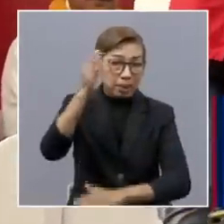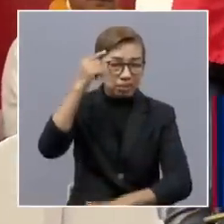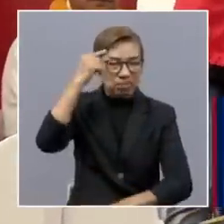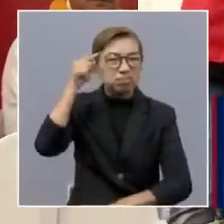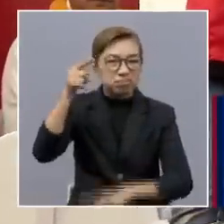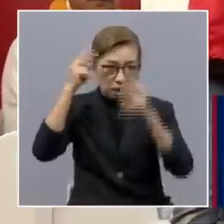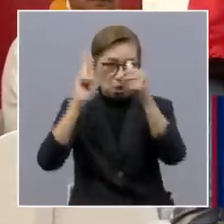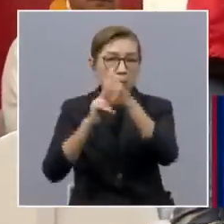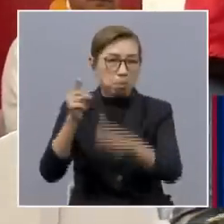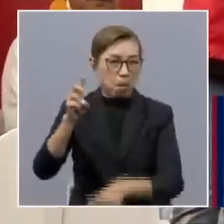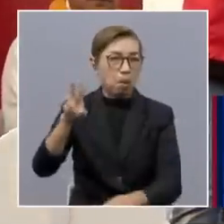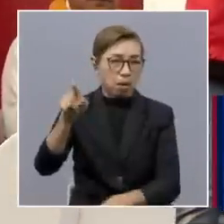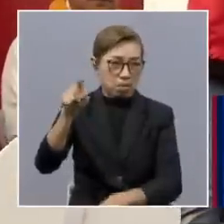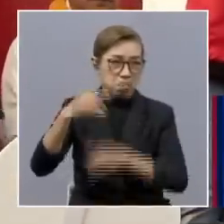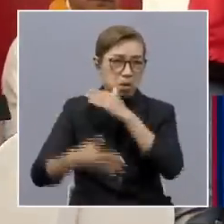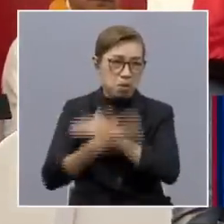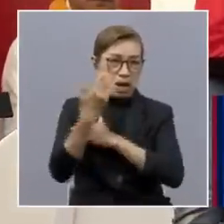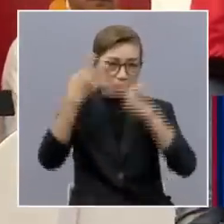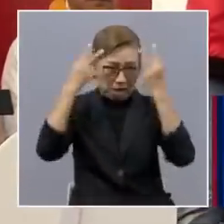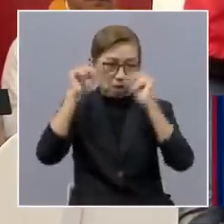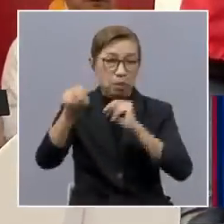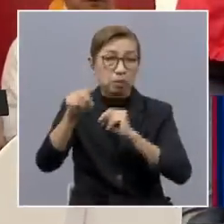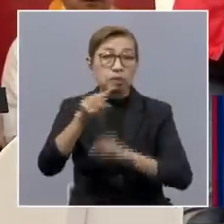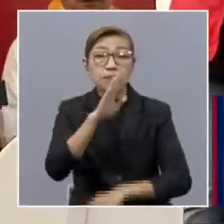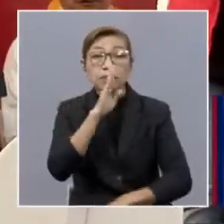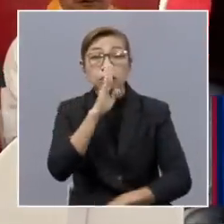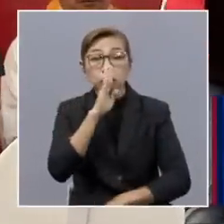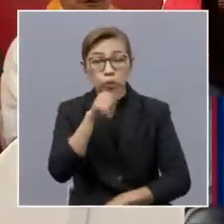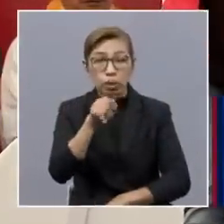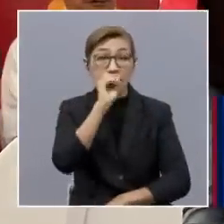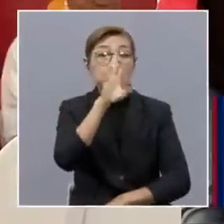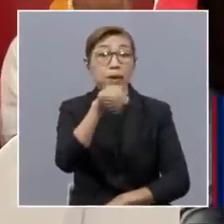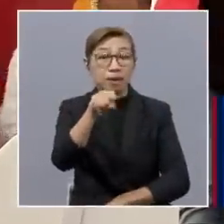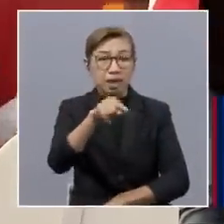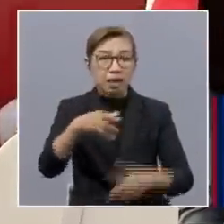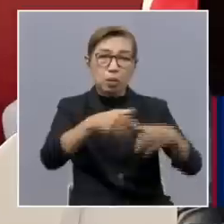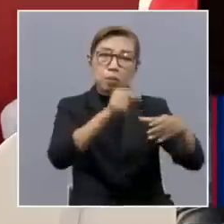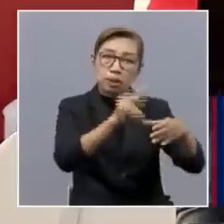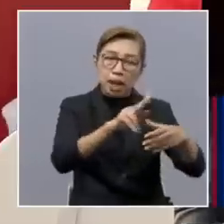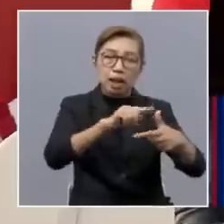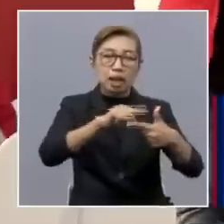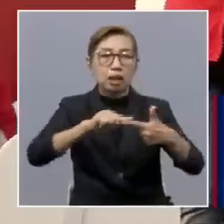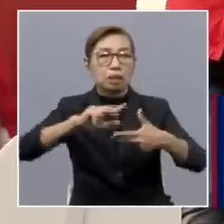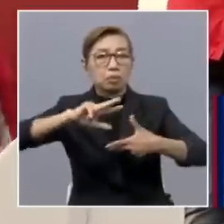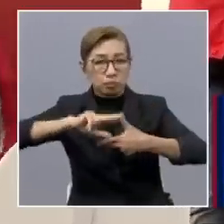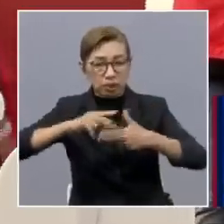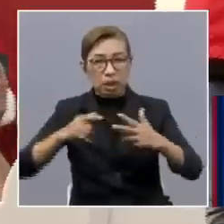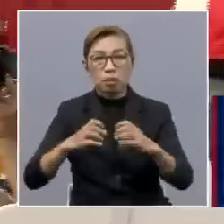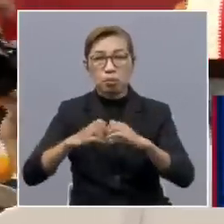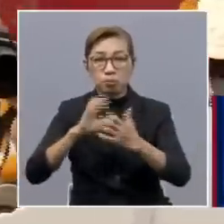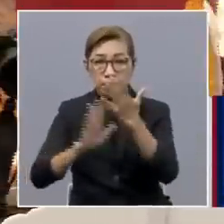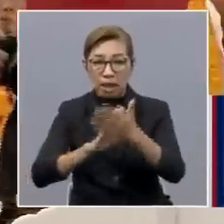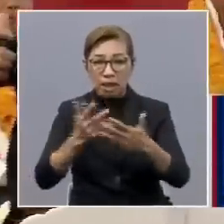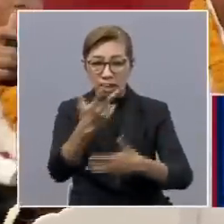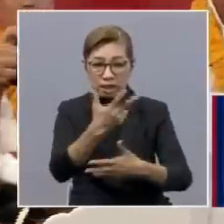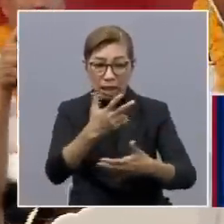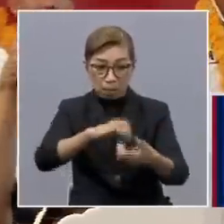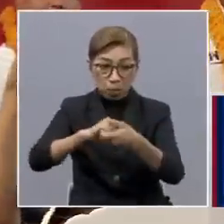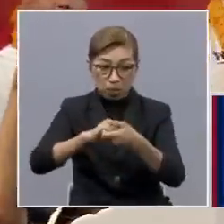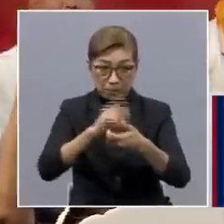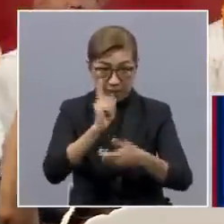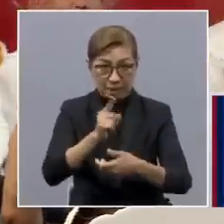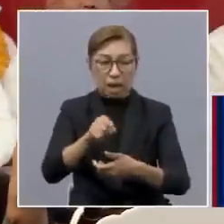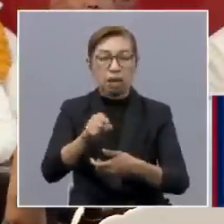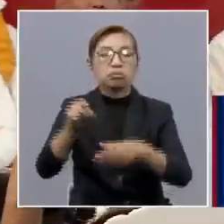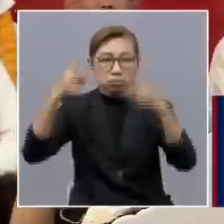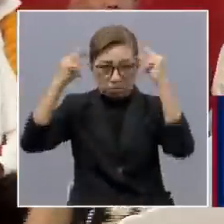นนี้มีโอกาสมากที่สุดแล้วคือถ้าสูตรนี้นะถ้าสูตรเป็นไปตามที่เพื่อไทยพลังประชารัฐภูมิใจไทยยังไงก็ต้องเป็นบิ๊กป้อมย